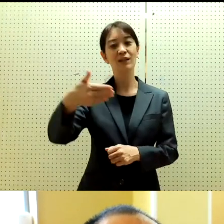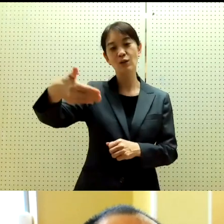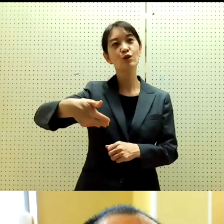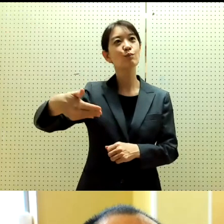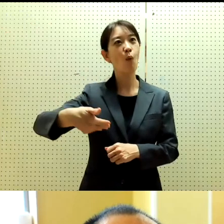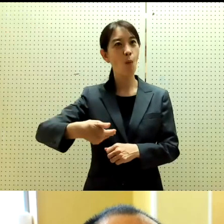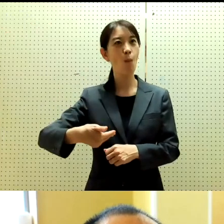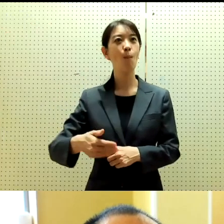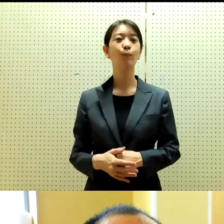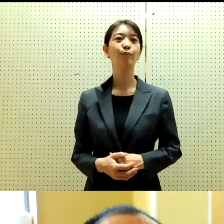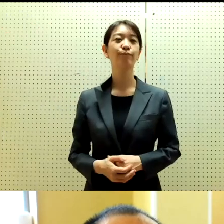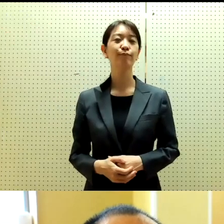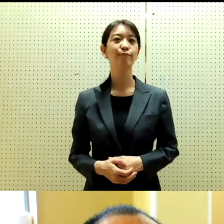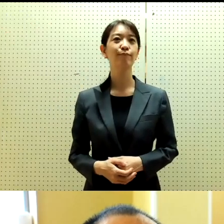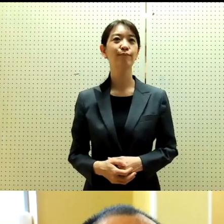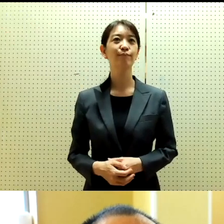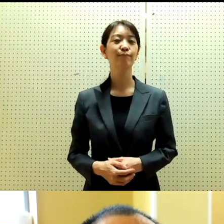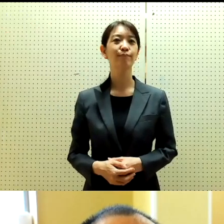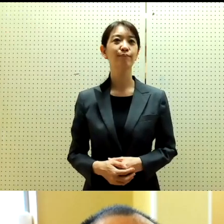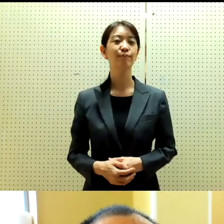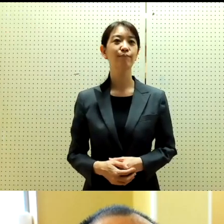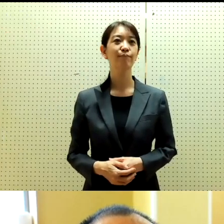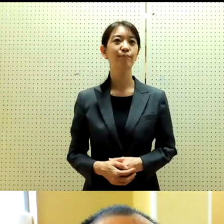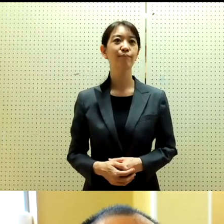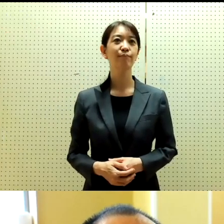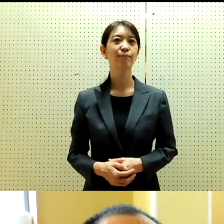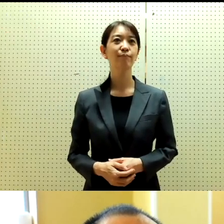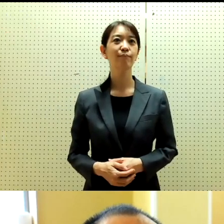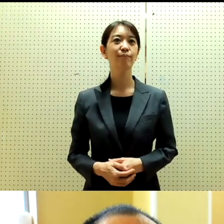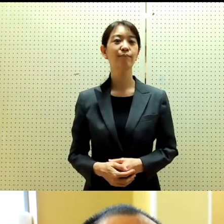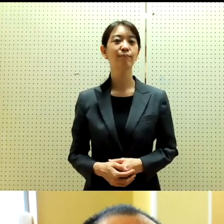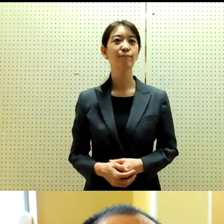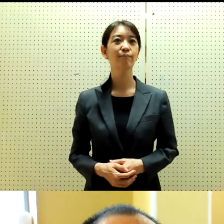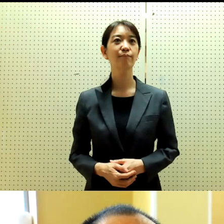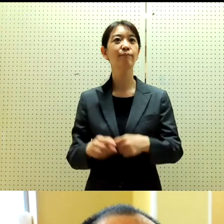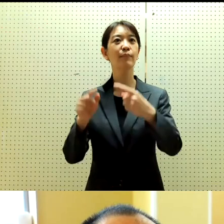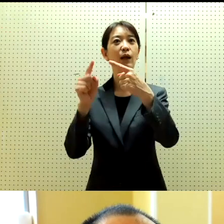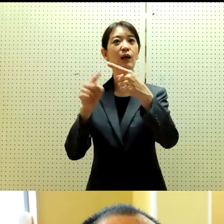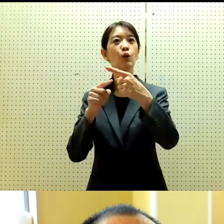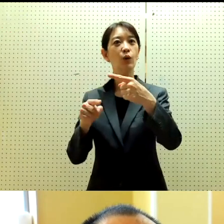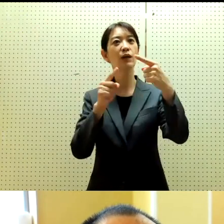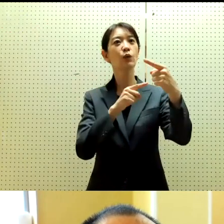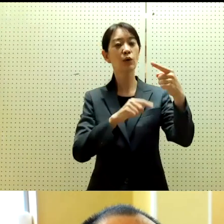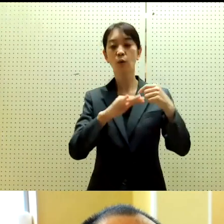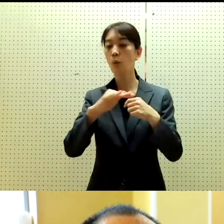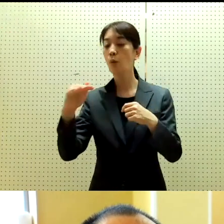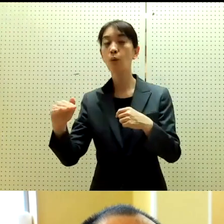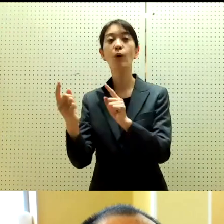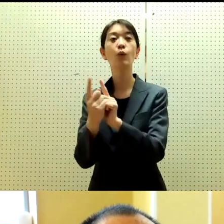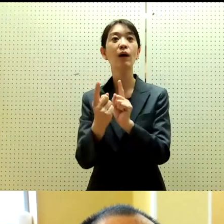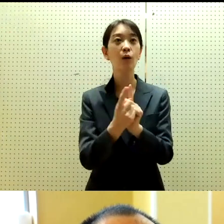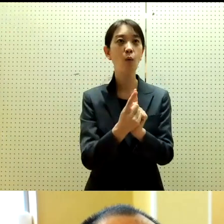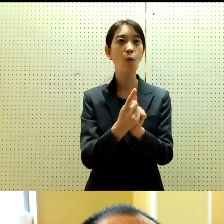ていることがございます。まあ一人一人のお子さんへの対応ということで、合理的な